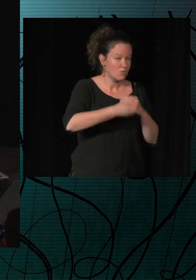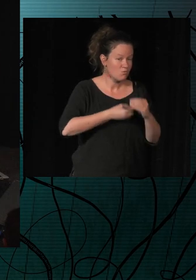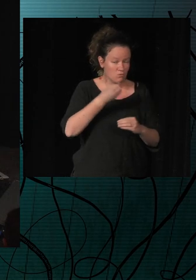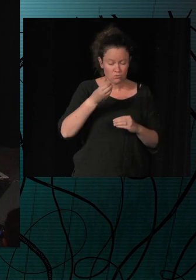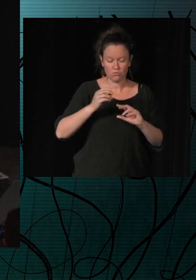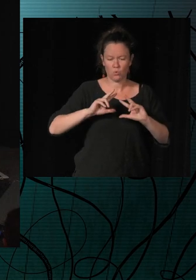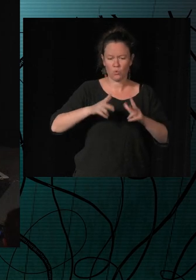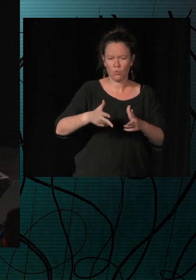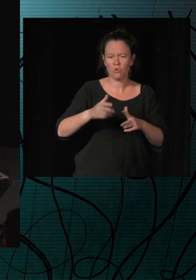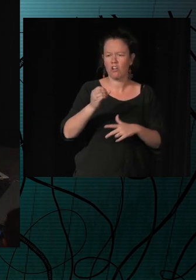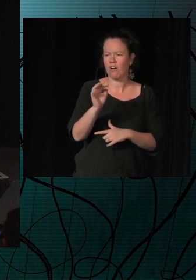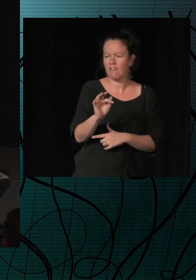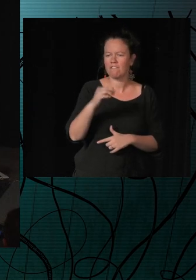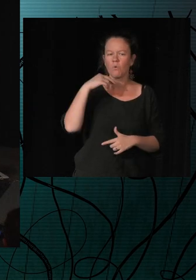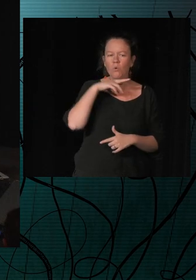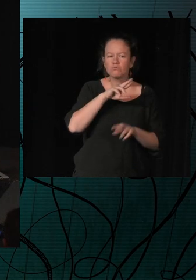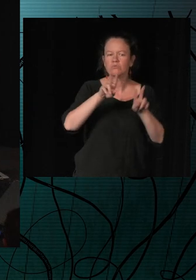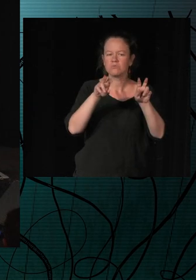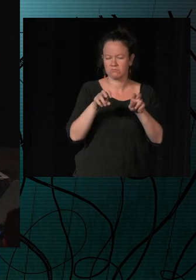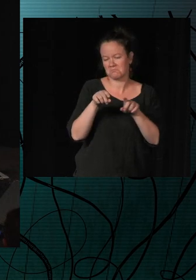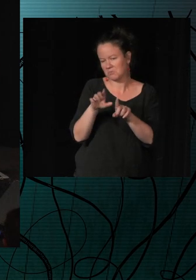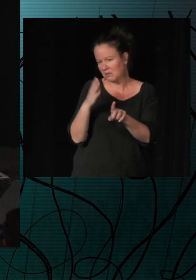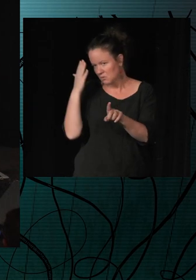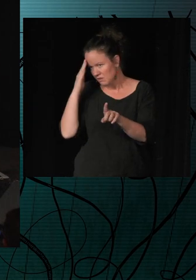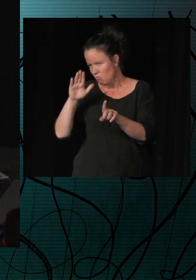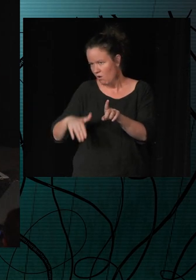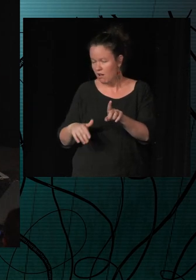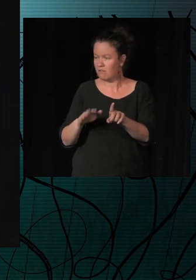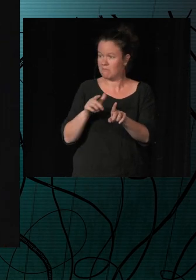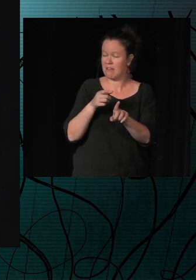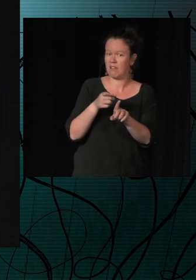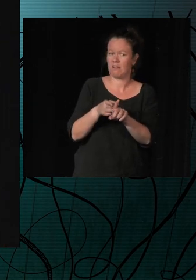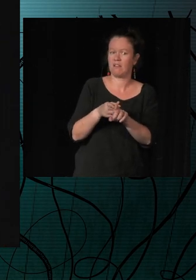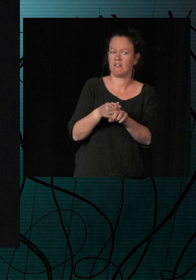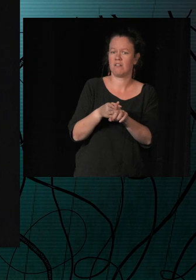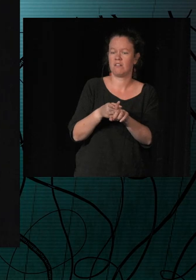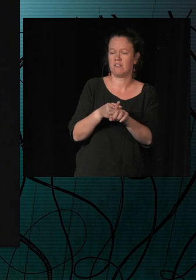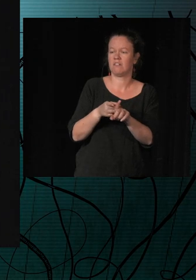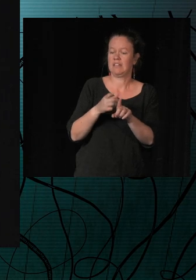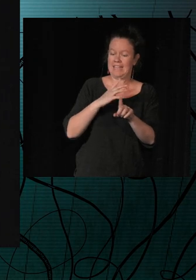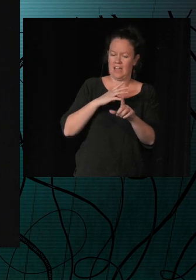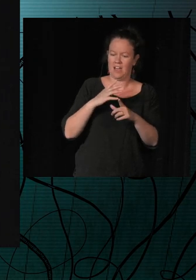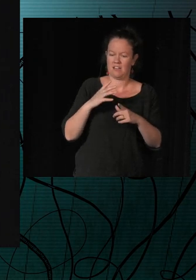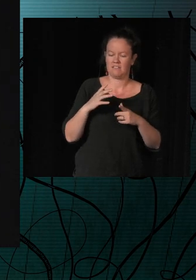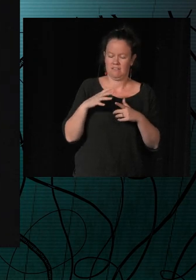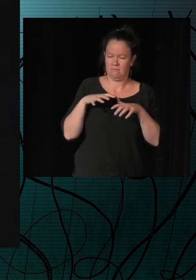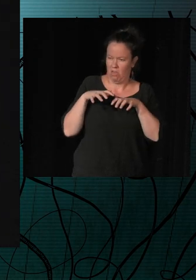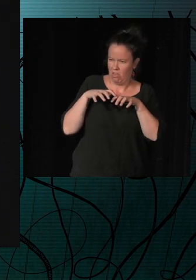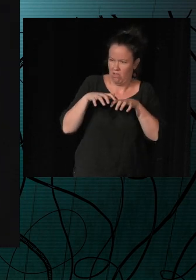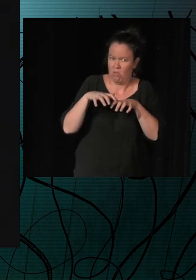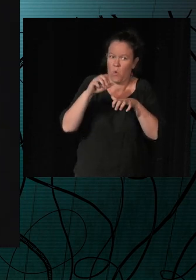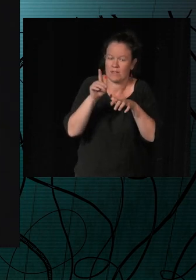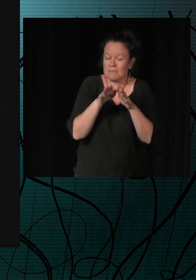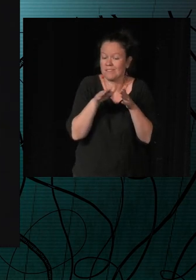c'était référence un peu plus obscure qui sont des jeux qui au-delà du sentiment horrifique ou du sentiment de la peur vont toucher à des choses